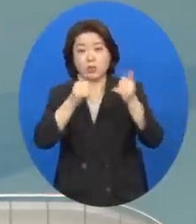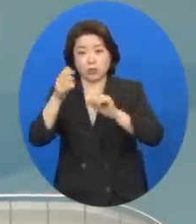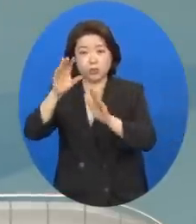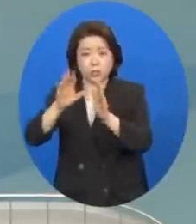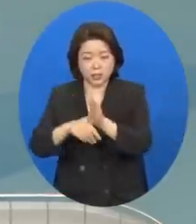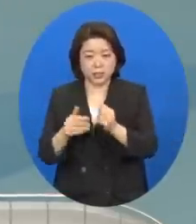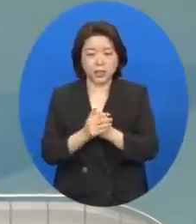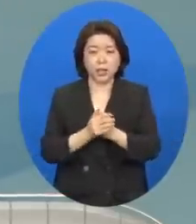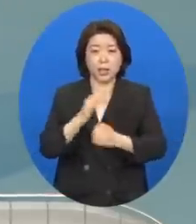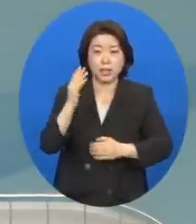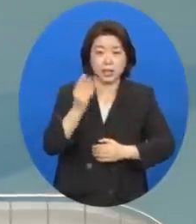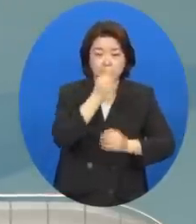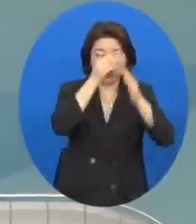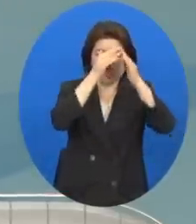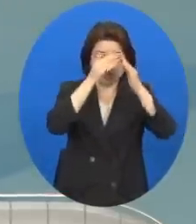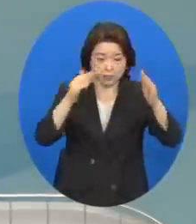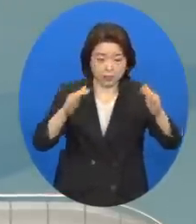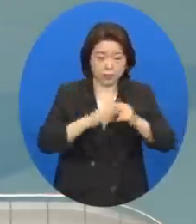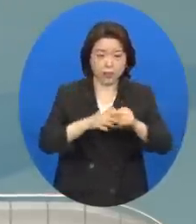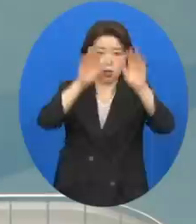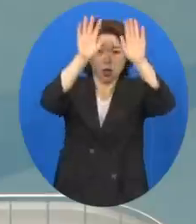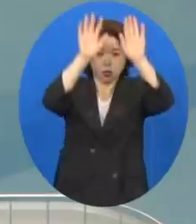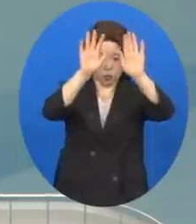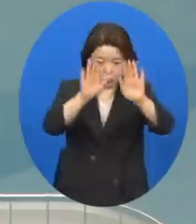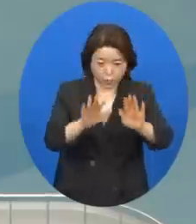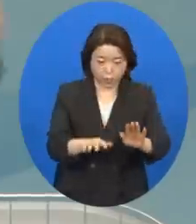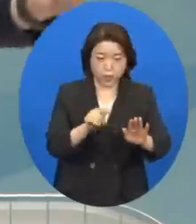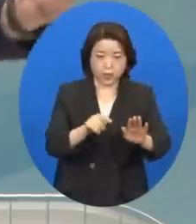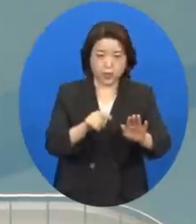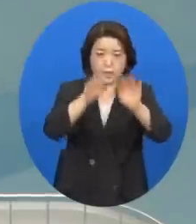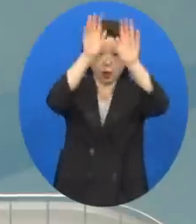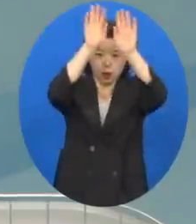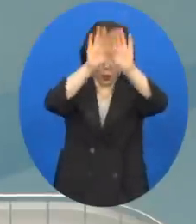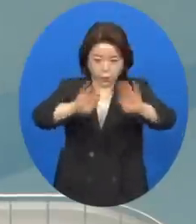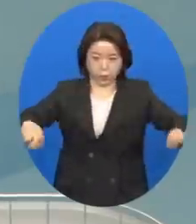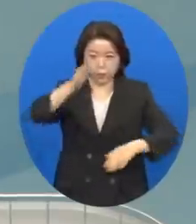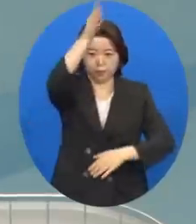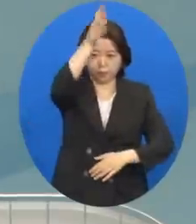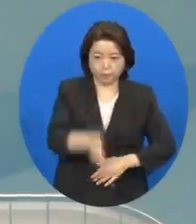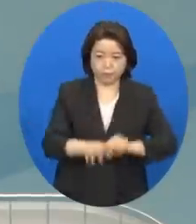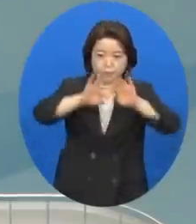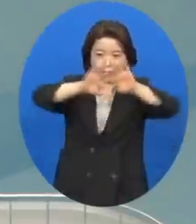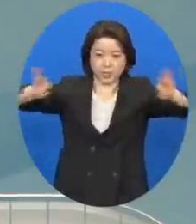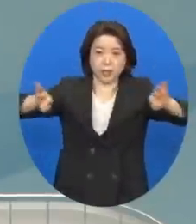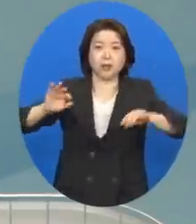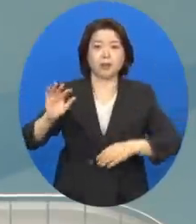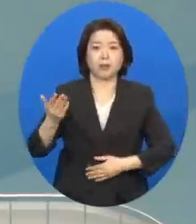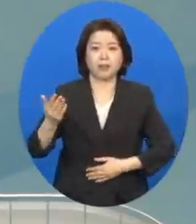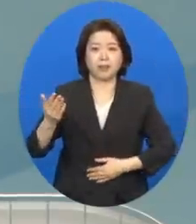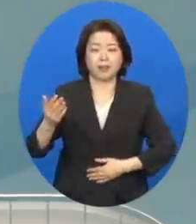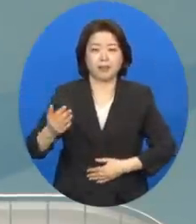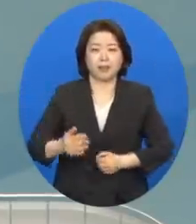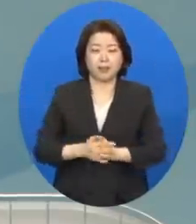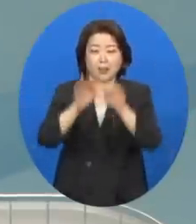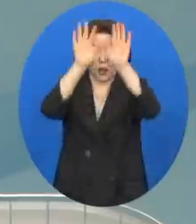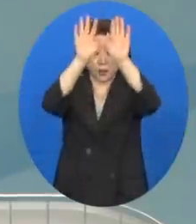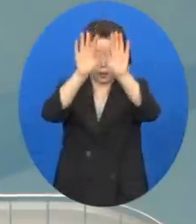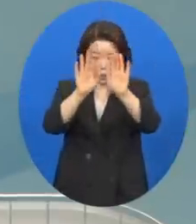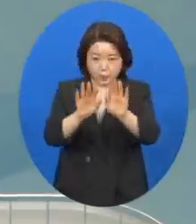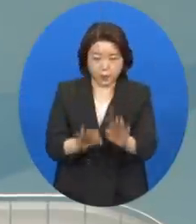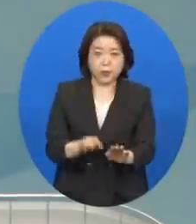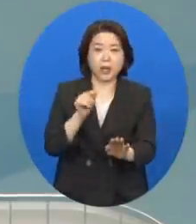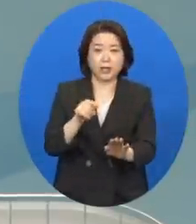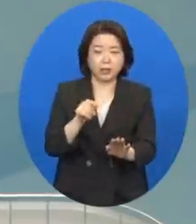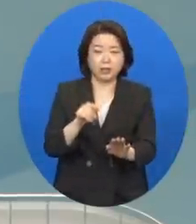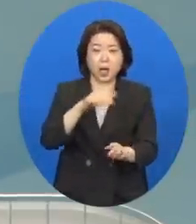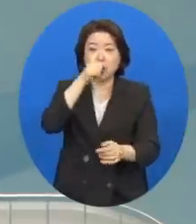성전의 지성소를 가리고 있던 휘장이 위로부터 아래로 쫙 갈라집니다. 이 지성소를 가리고 있는 휘장은